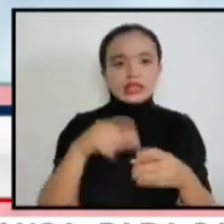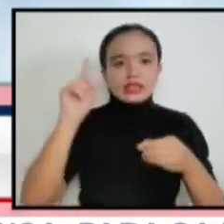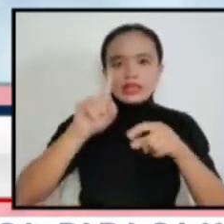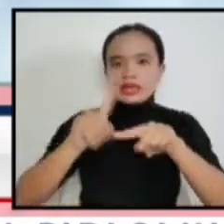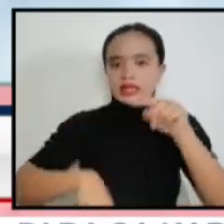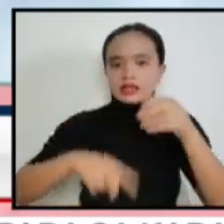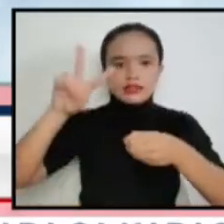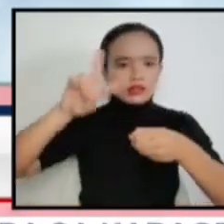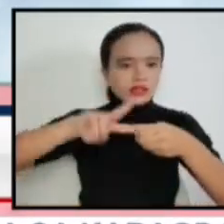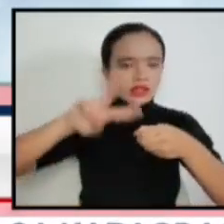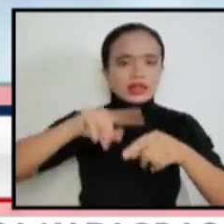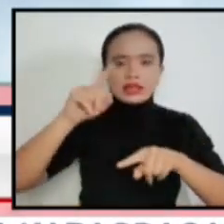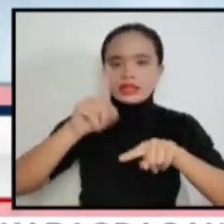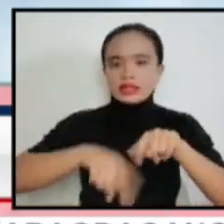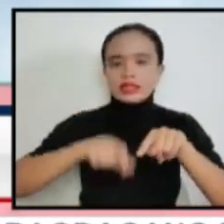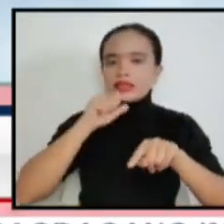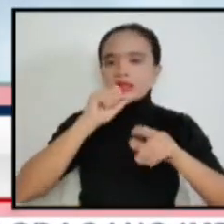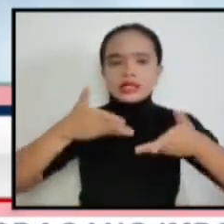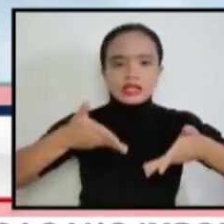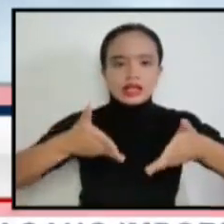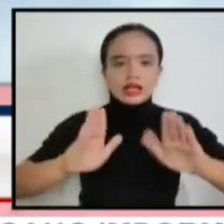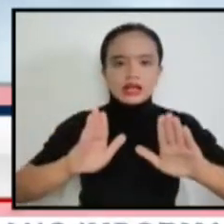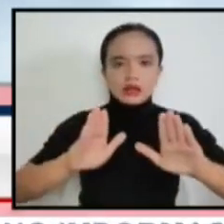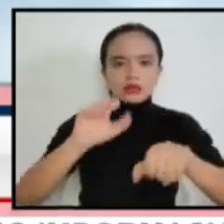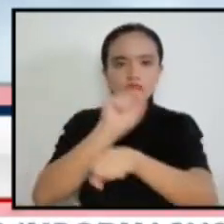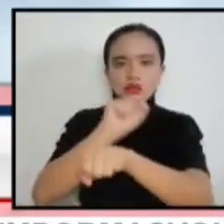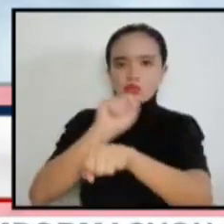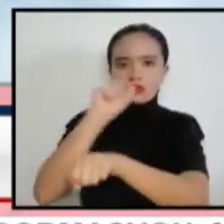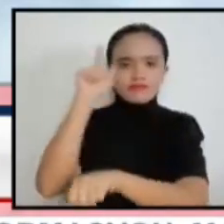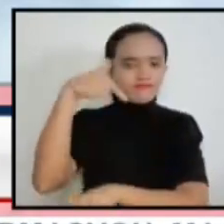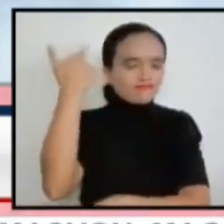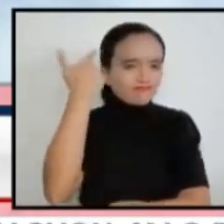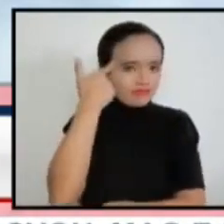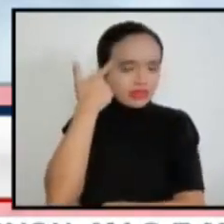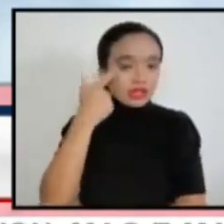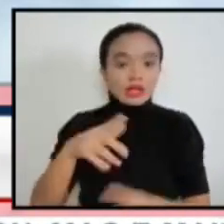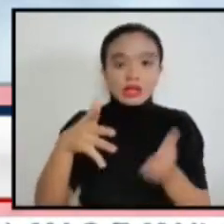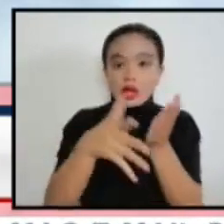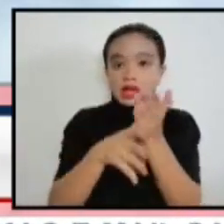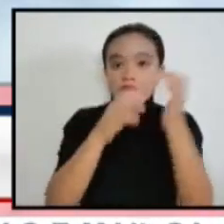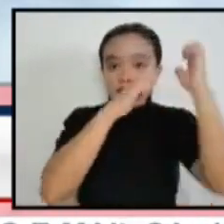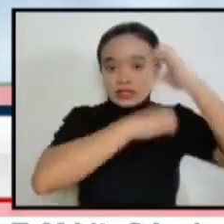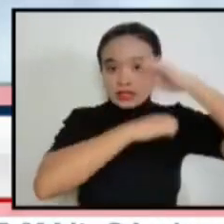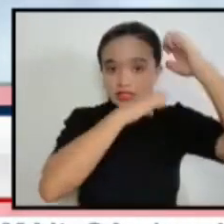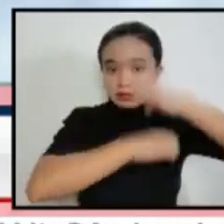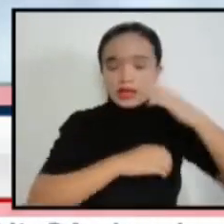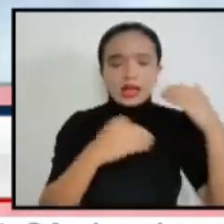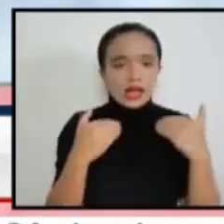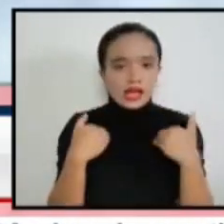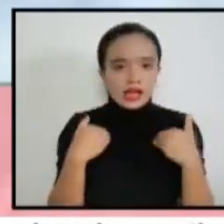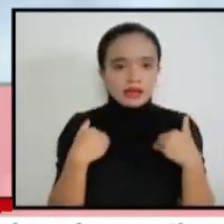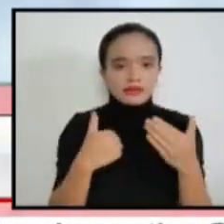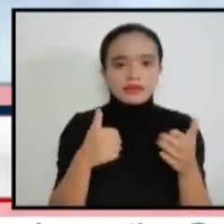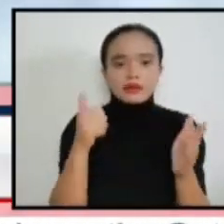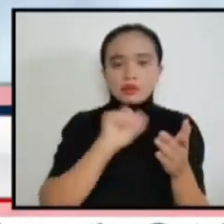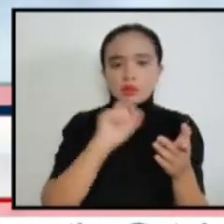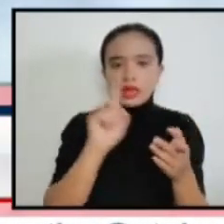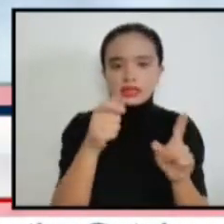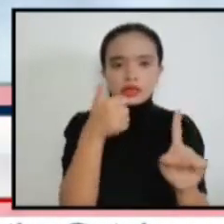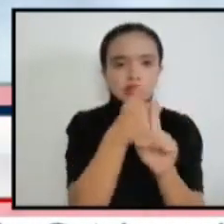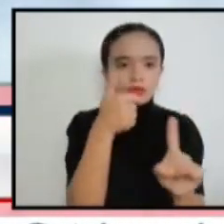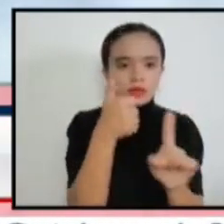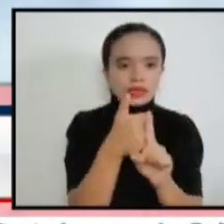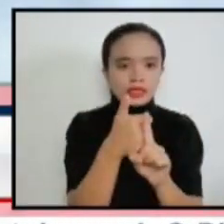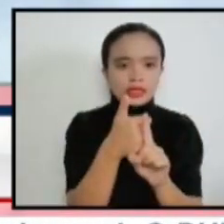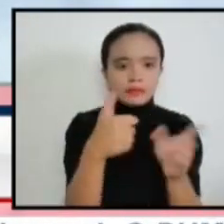hindi papayagang magkaposisyon sa gobyerno. Umaasa naman ang COMELEC na magkaroon ng expanded automated biometric system na bukod sa